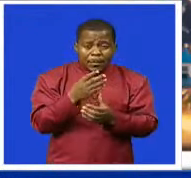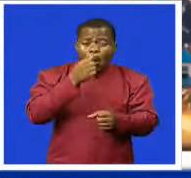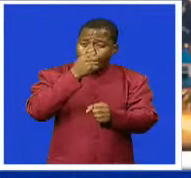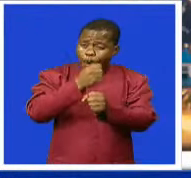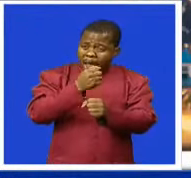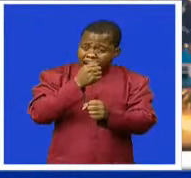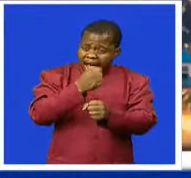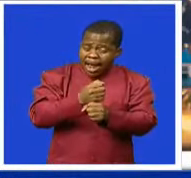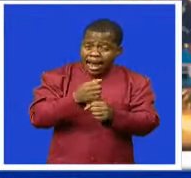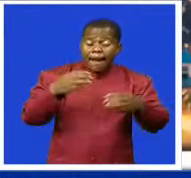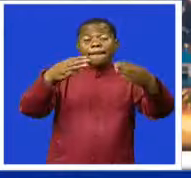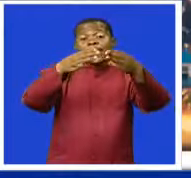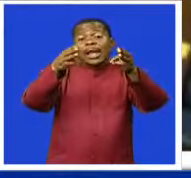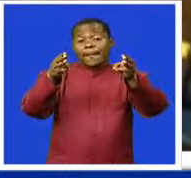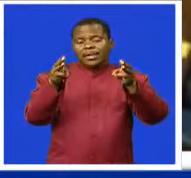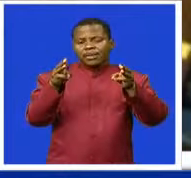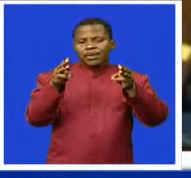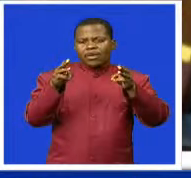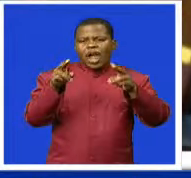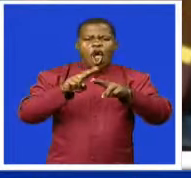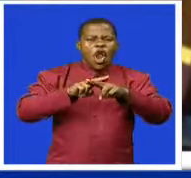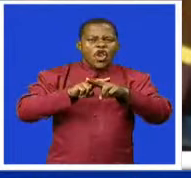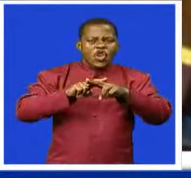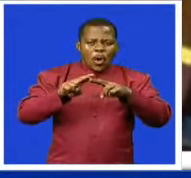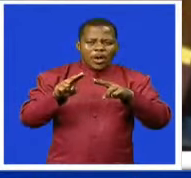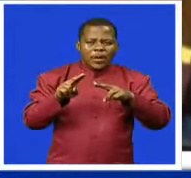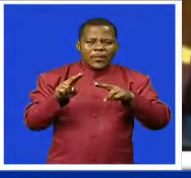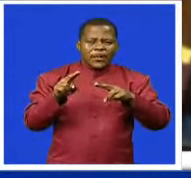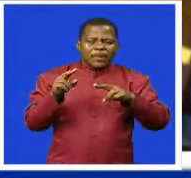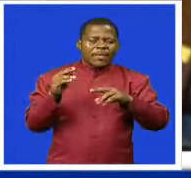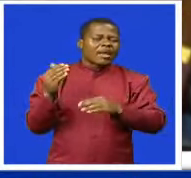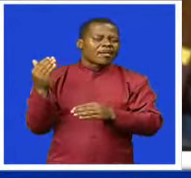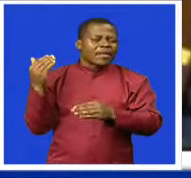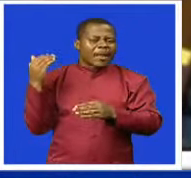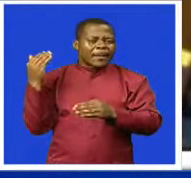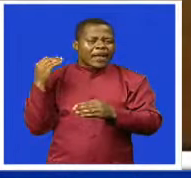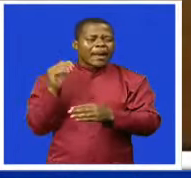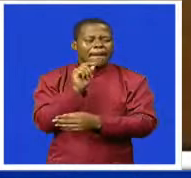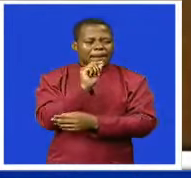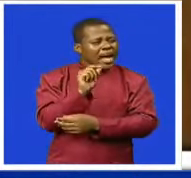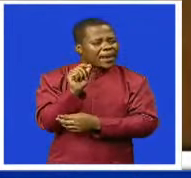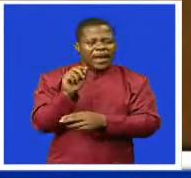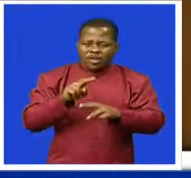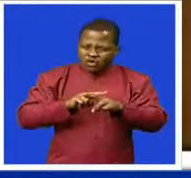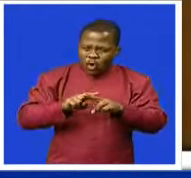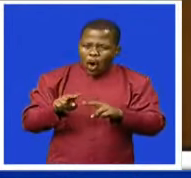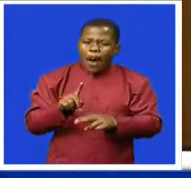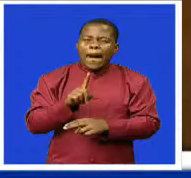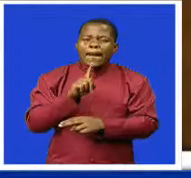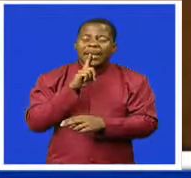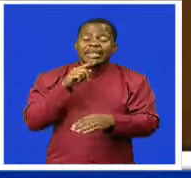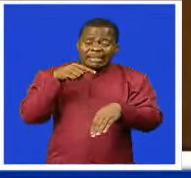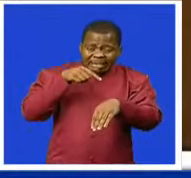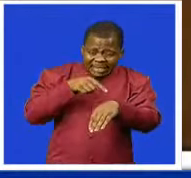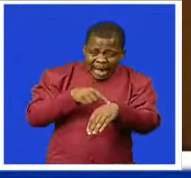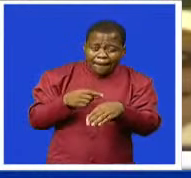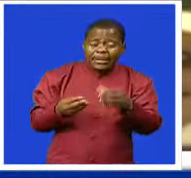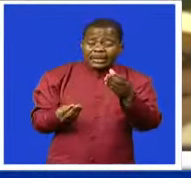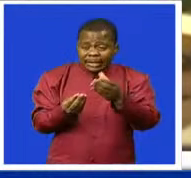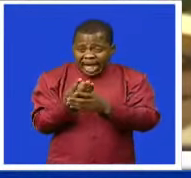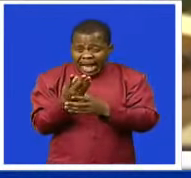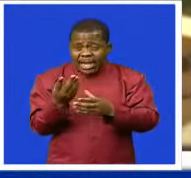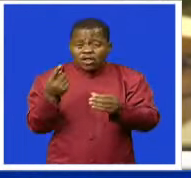emuva. Imali yepension yemalunga ePhalamende nalabo labasemabandleni kakhulu kati